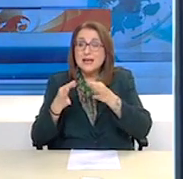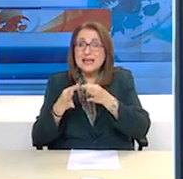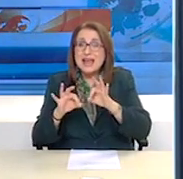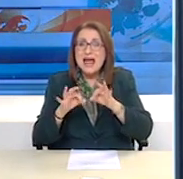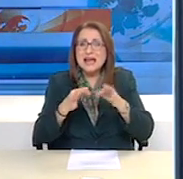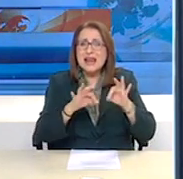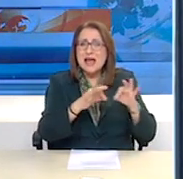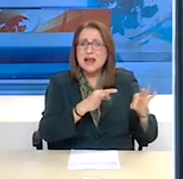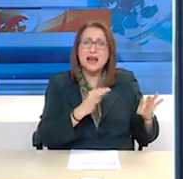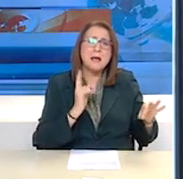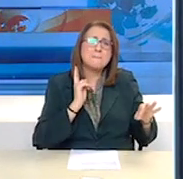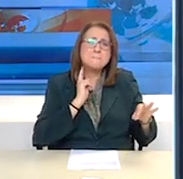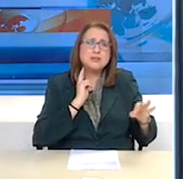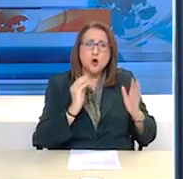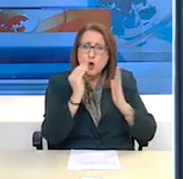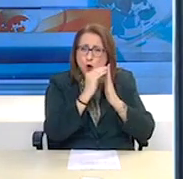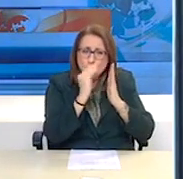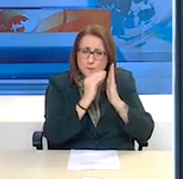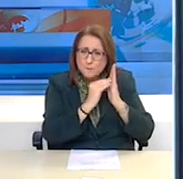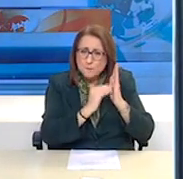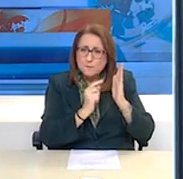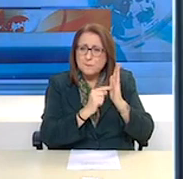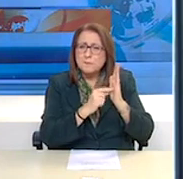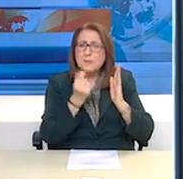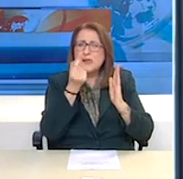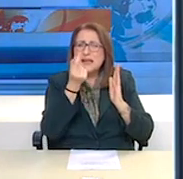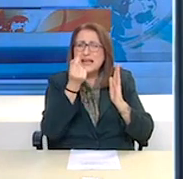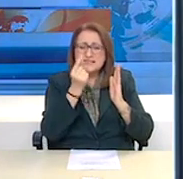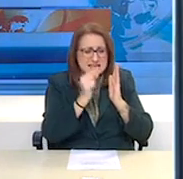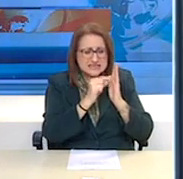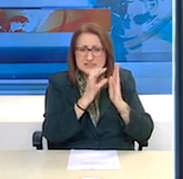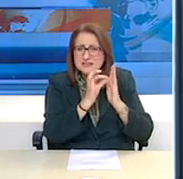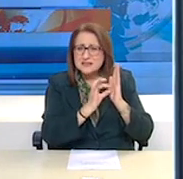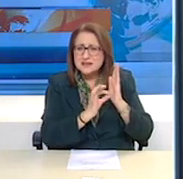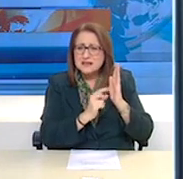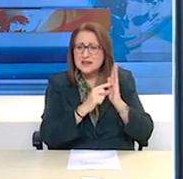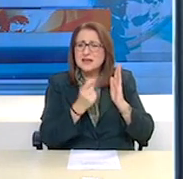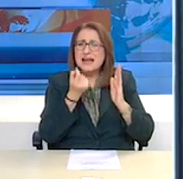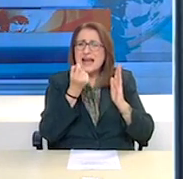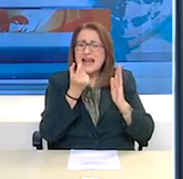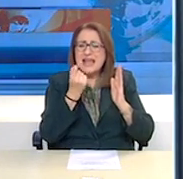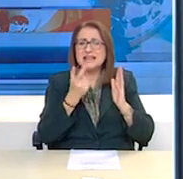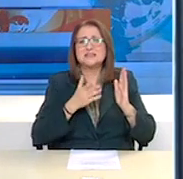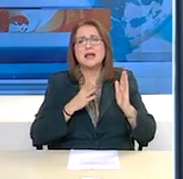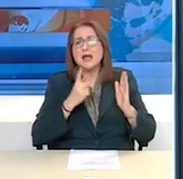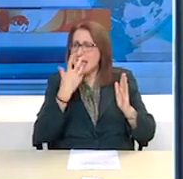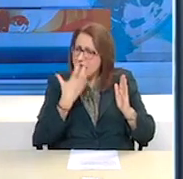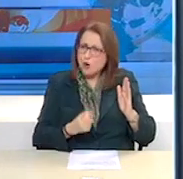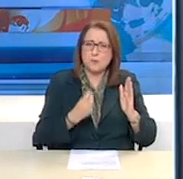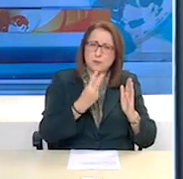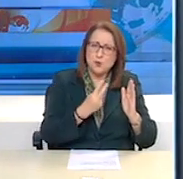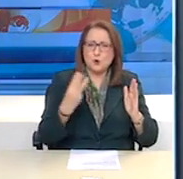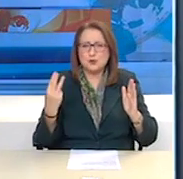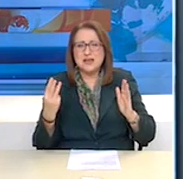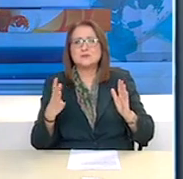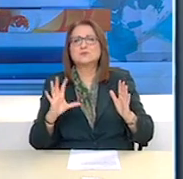Μητρό ασθενών είναι και αυτός ακριβώς. Είναι ελάχιστες περιπτώσεις που κάποιοι από αυτούς εξελίχθηκαν άσχημα, όπως και θα